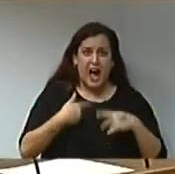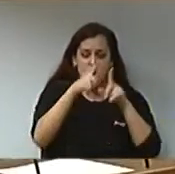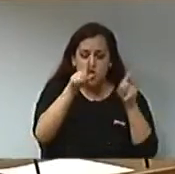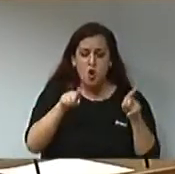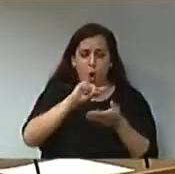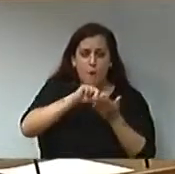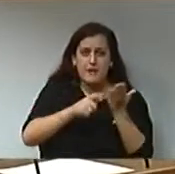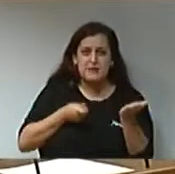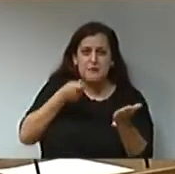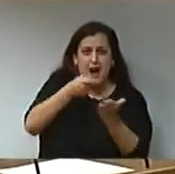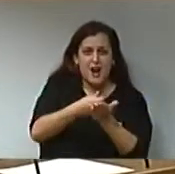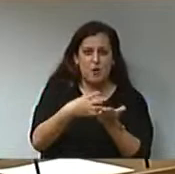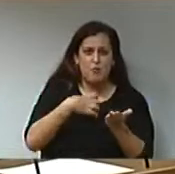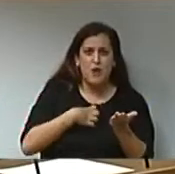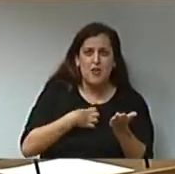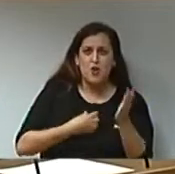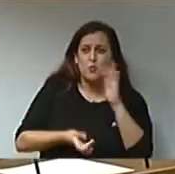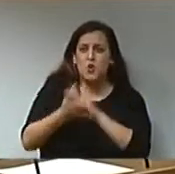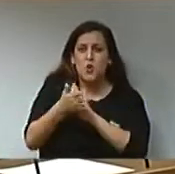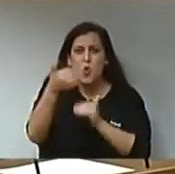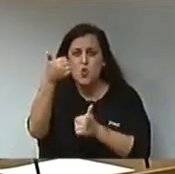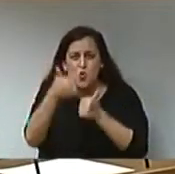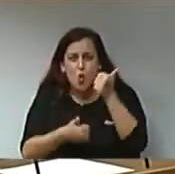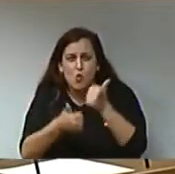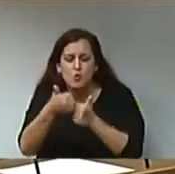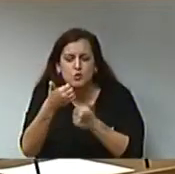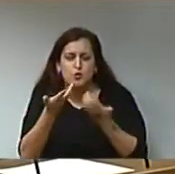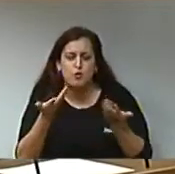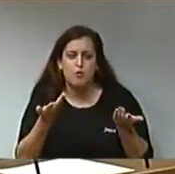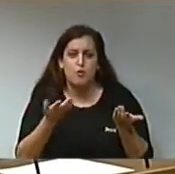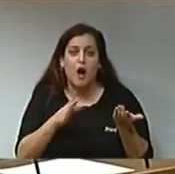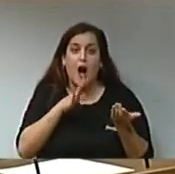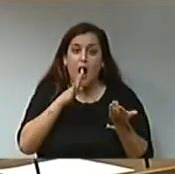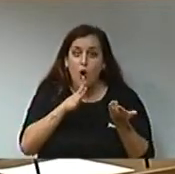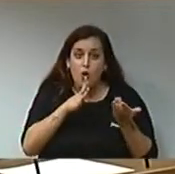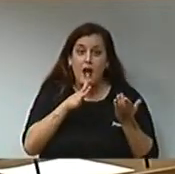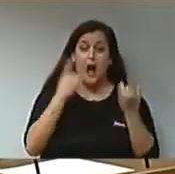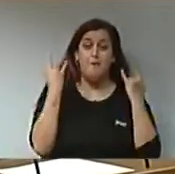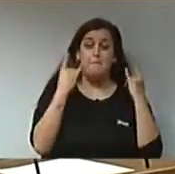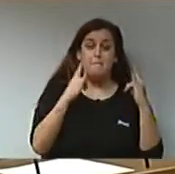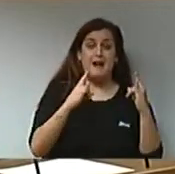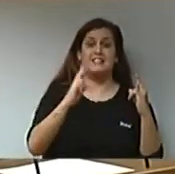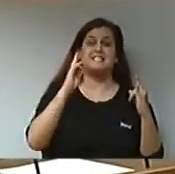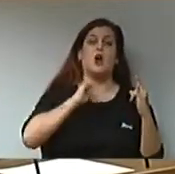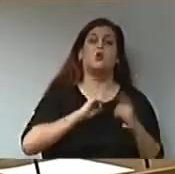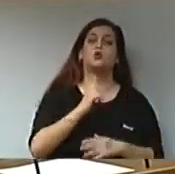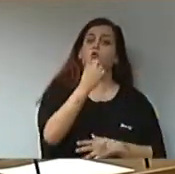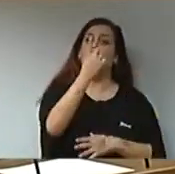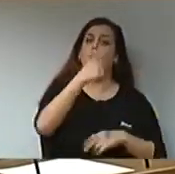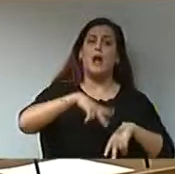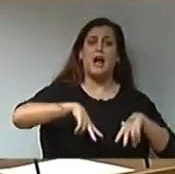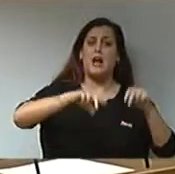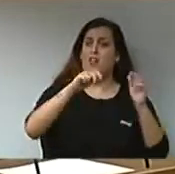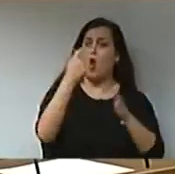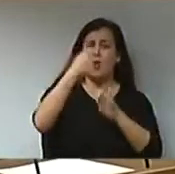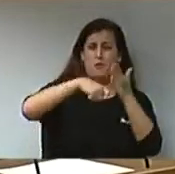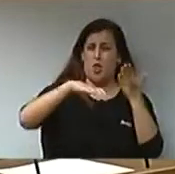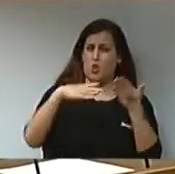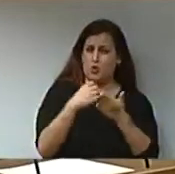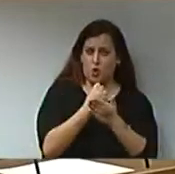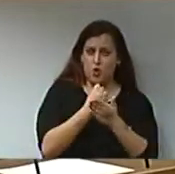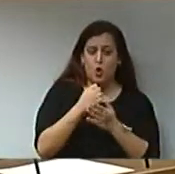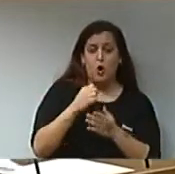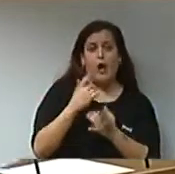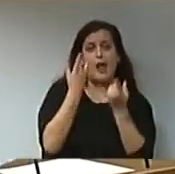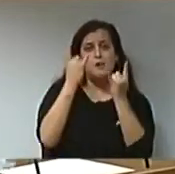Estava en concurs de creditors. Avui tenim Parc Sagunt 1, acabant-se de comprar tot definitivament, el 2